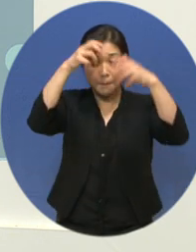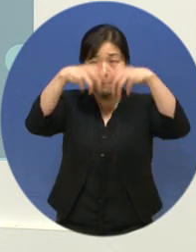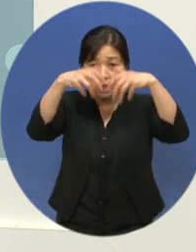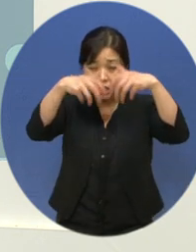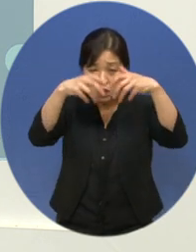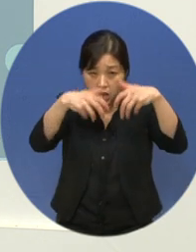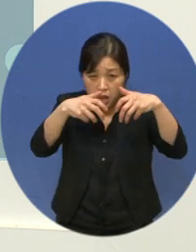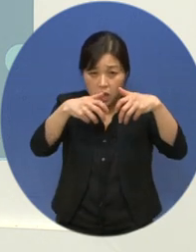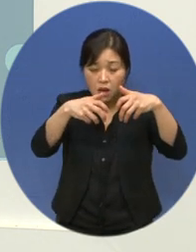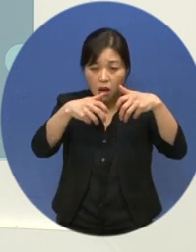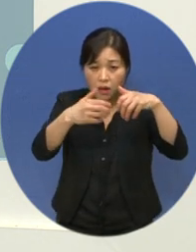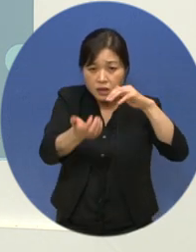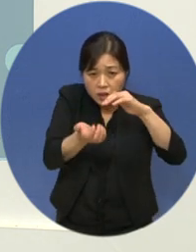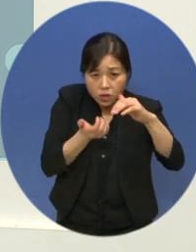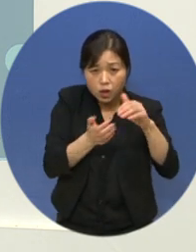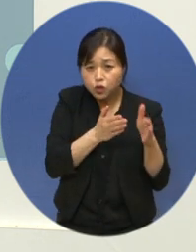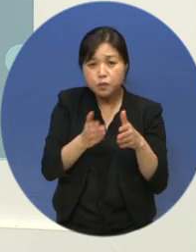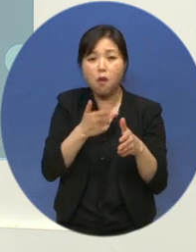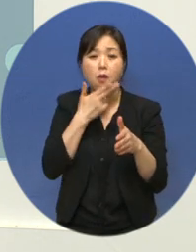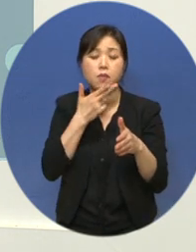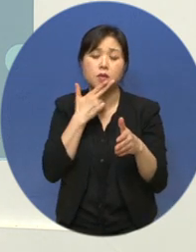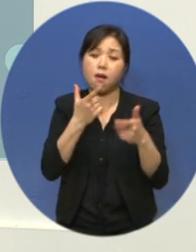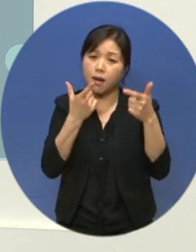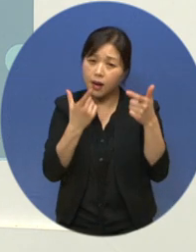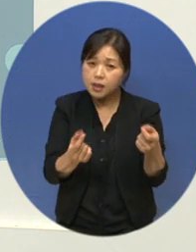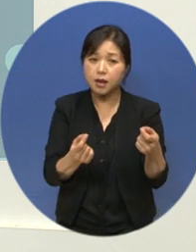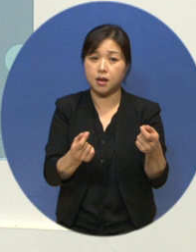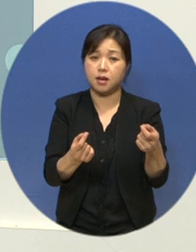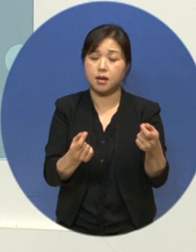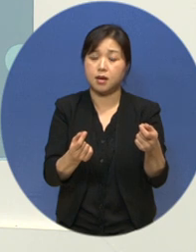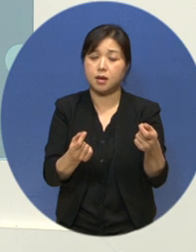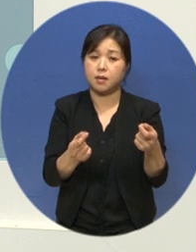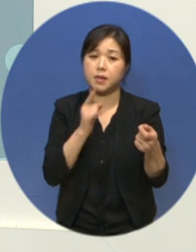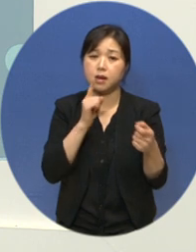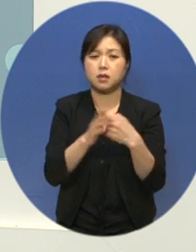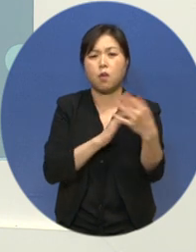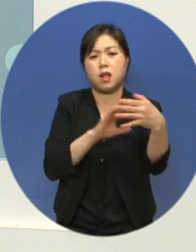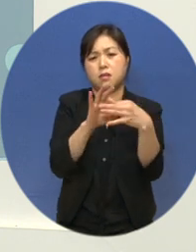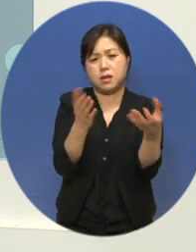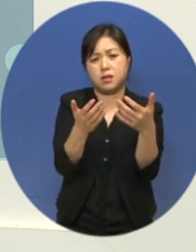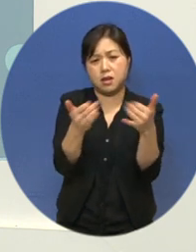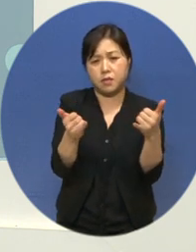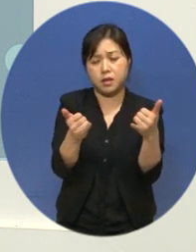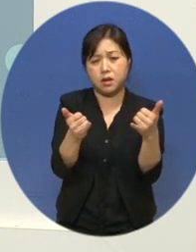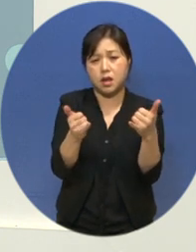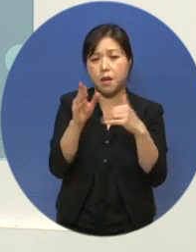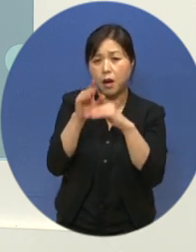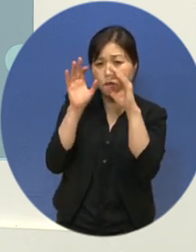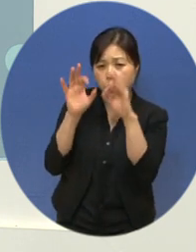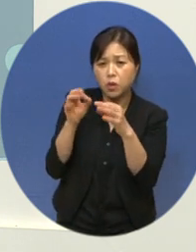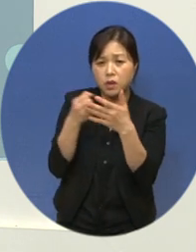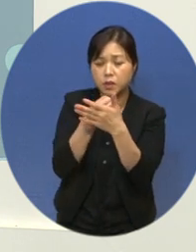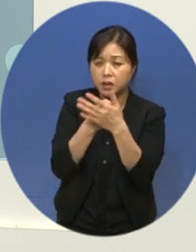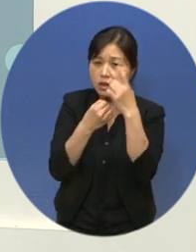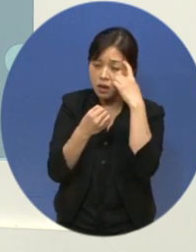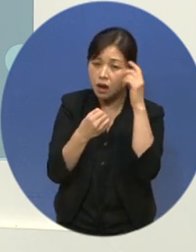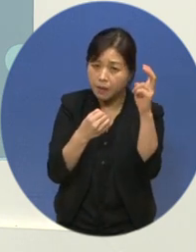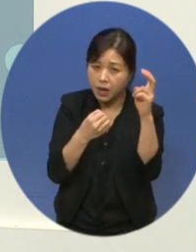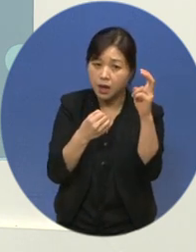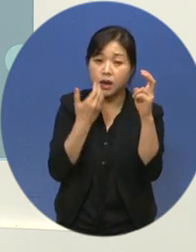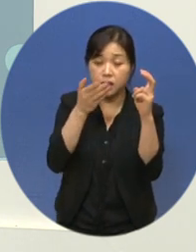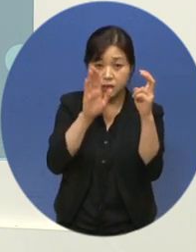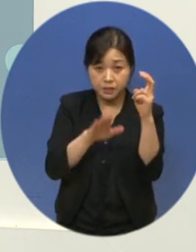아는건 아주 터 잖아요 예 거기서 일하는 분들이 이 방송을 들으며 는 섭섭하다 고 생각할지 모르겠지만 사실 그래요